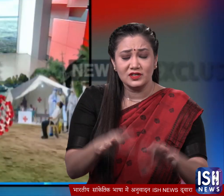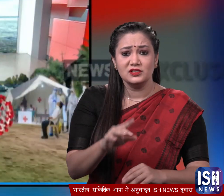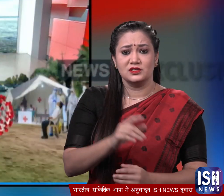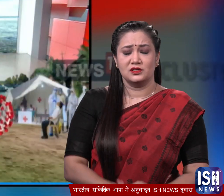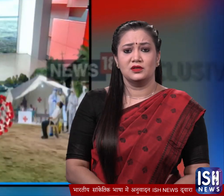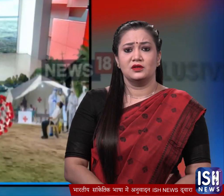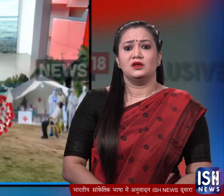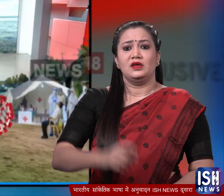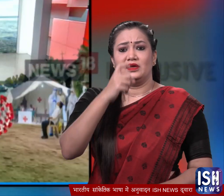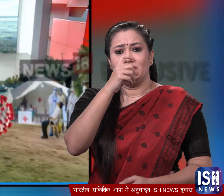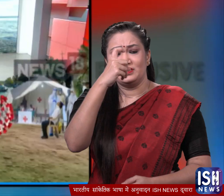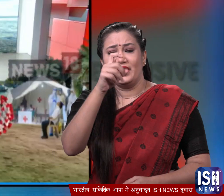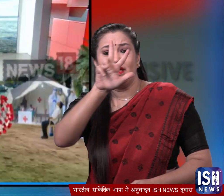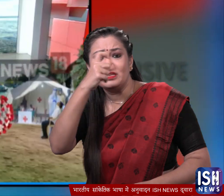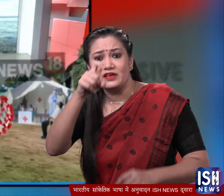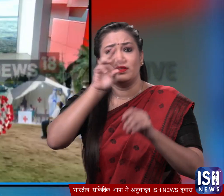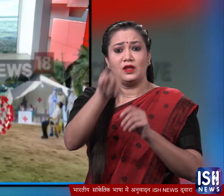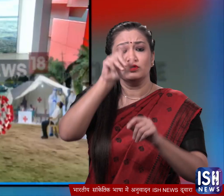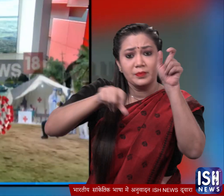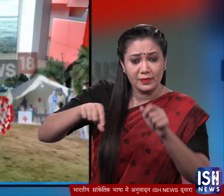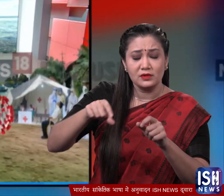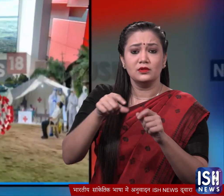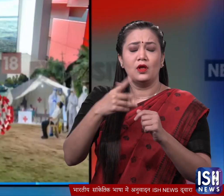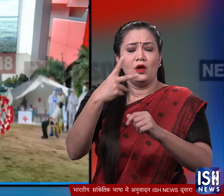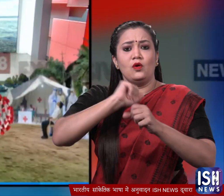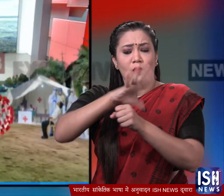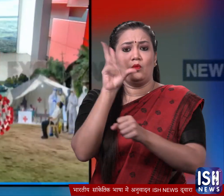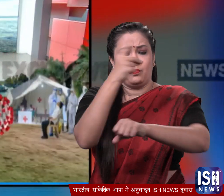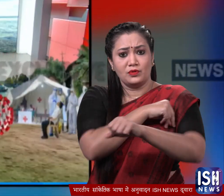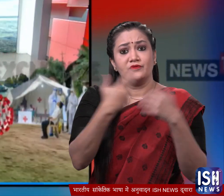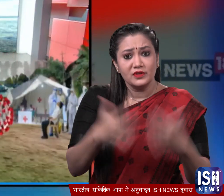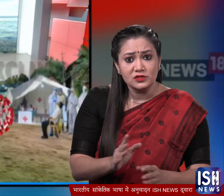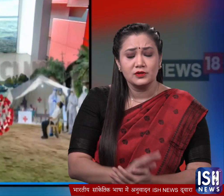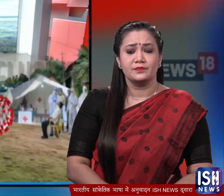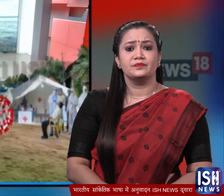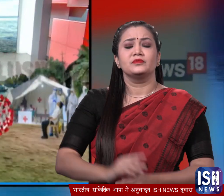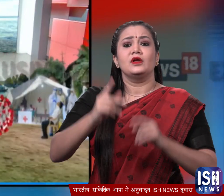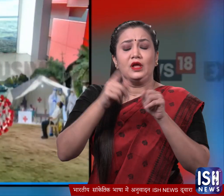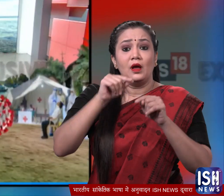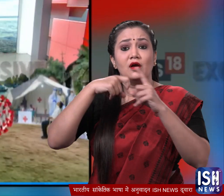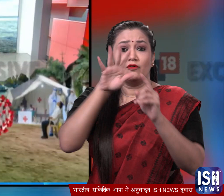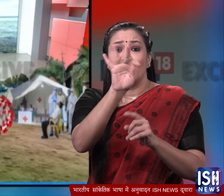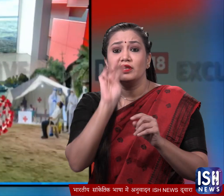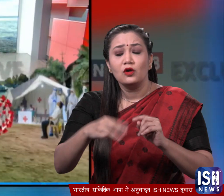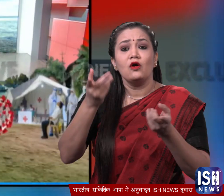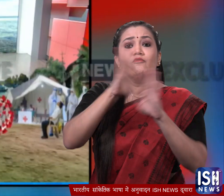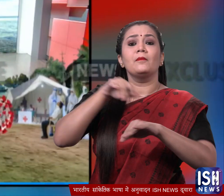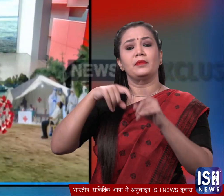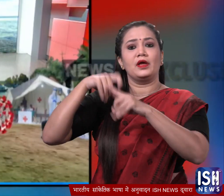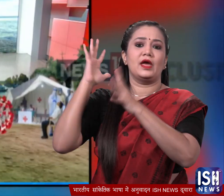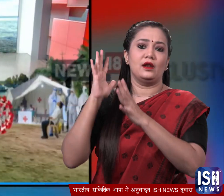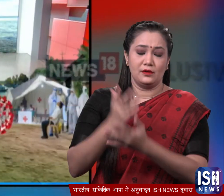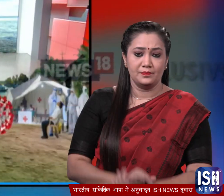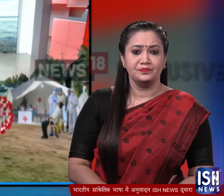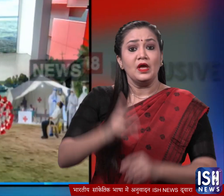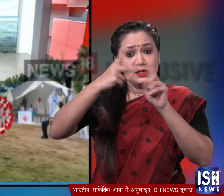करीब 87,000 से ज्यादा ऐसे मामले सामने आए, जिनमें करीब 40,000 मरीज अकेले केरल से सामने आए, जिनको टीके की दूसरी डोज